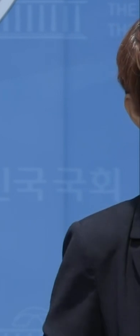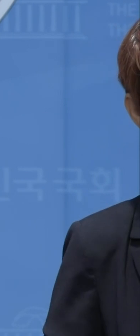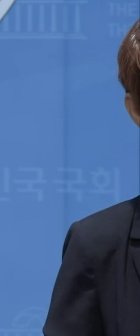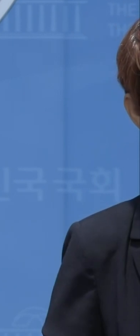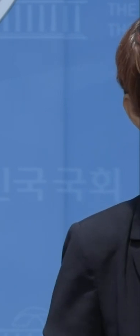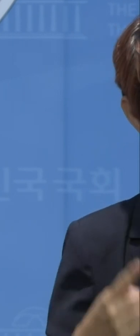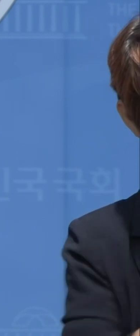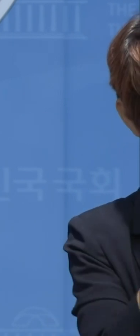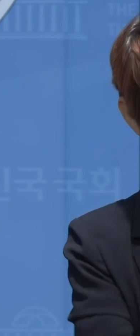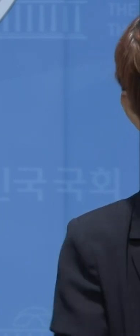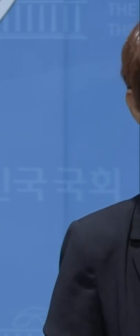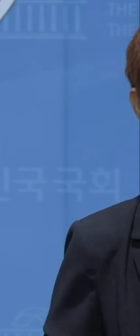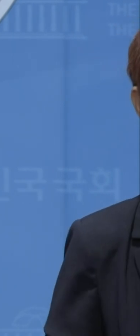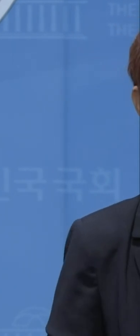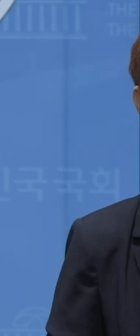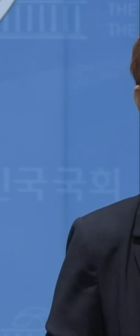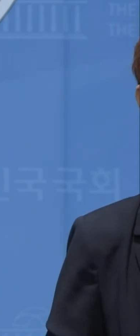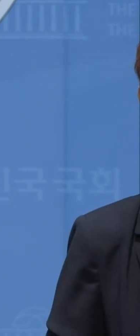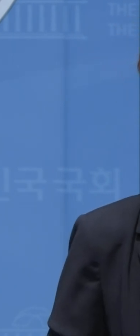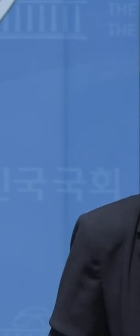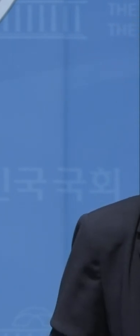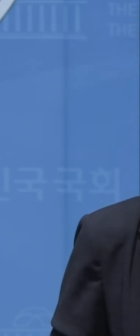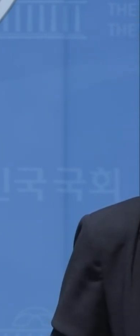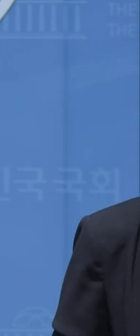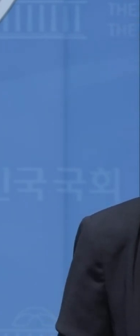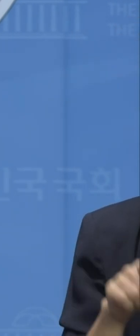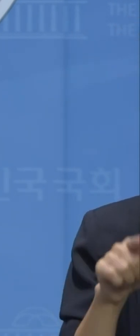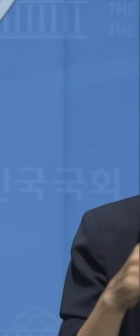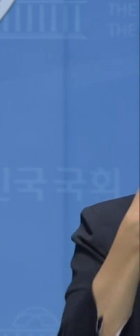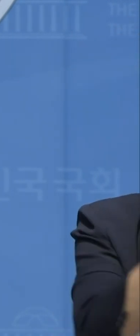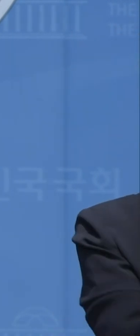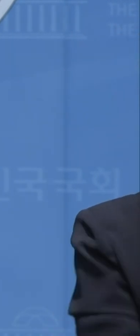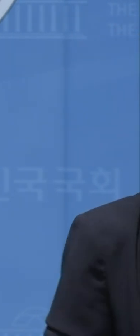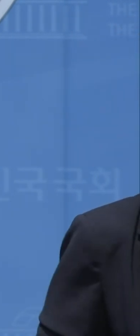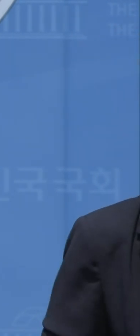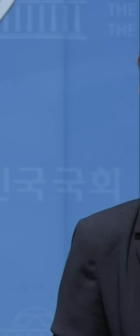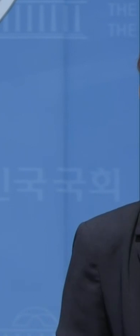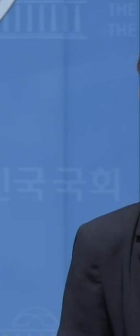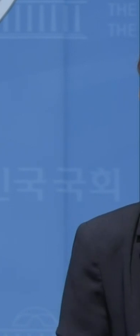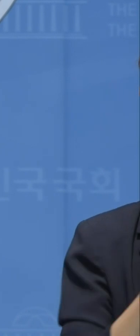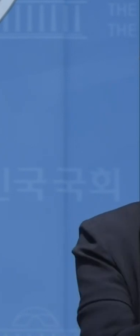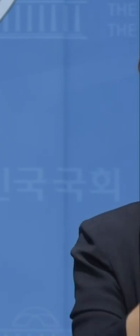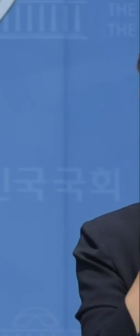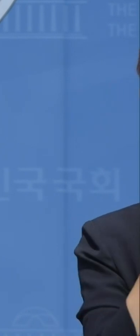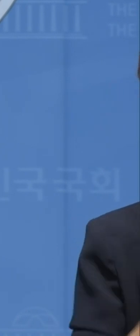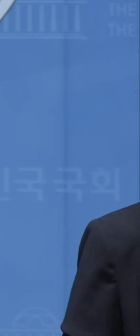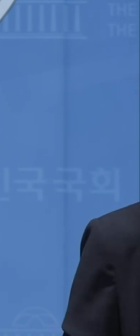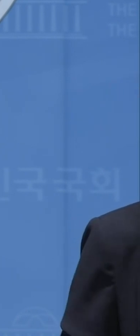정권과의 맞대결을 위한 금정구청장 후보 단일과 제안에 민주당의 책임 있는 답변을